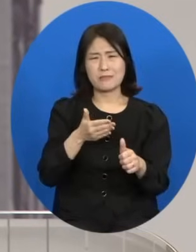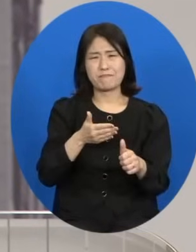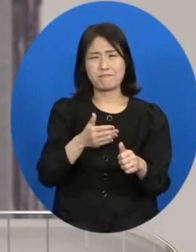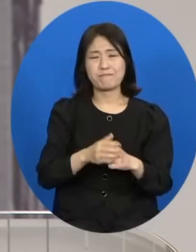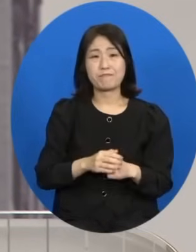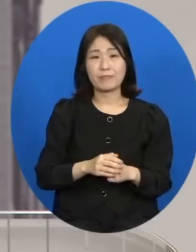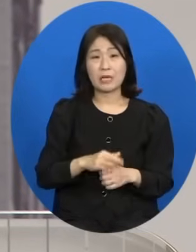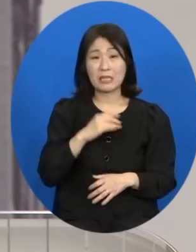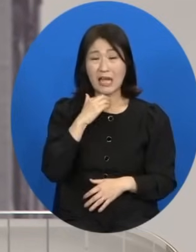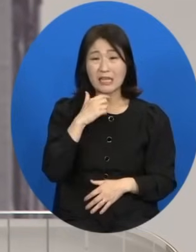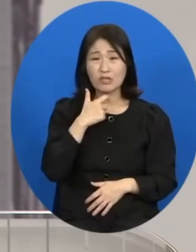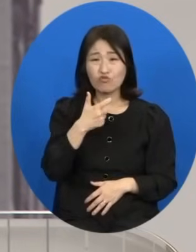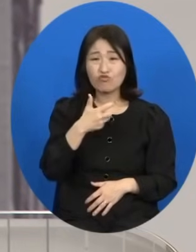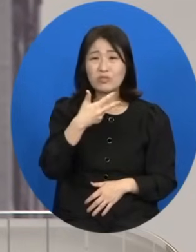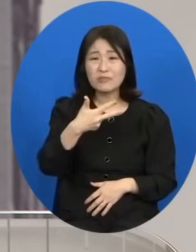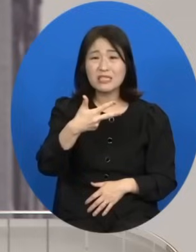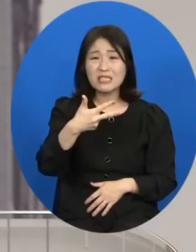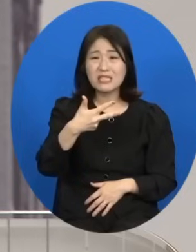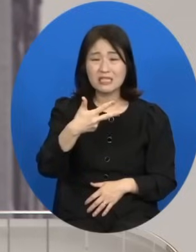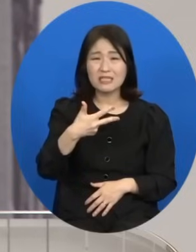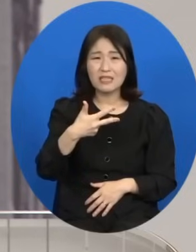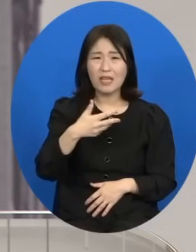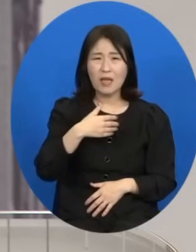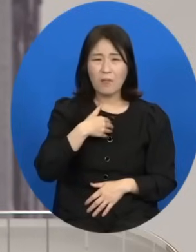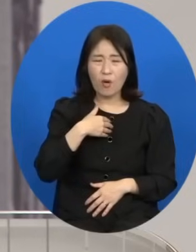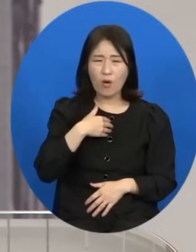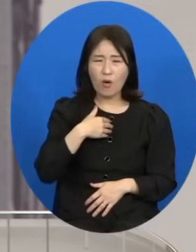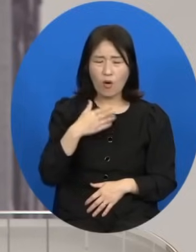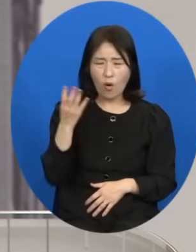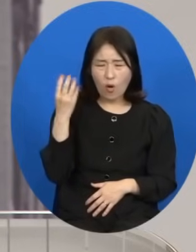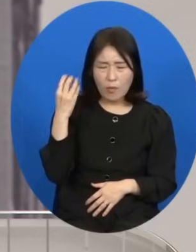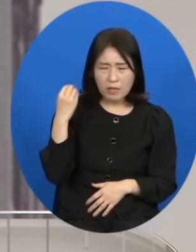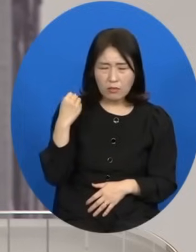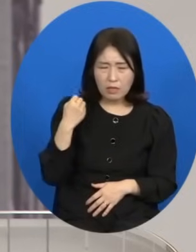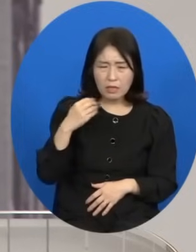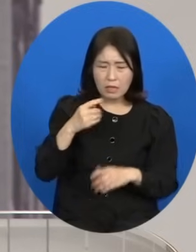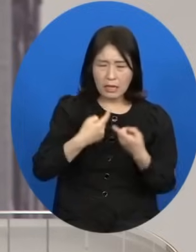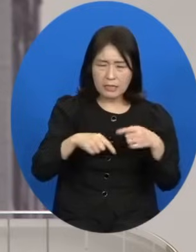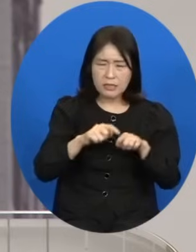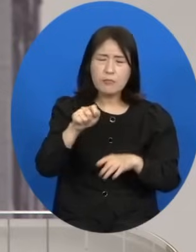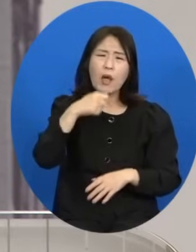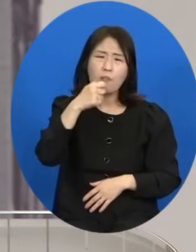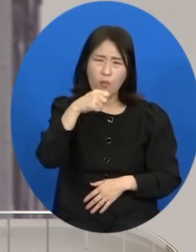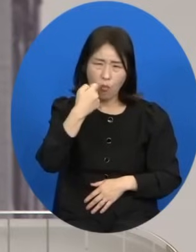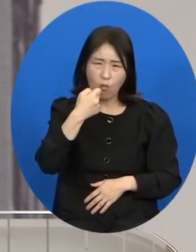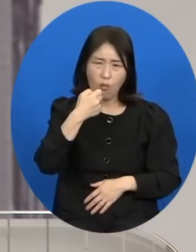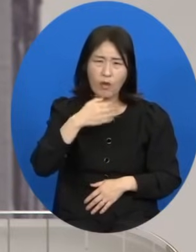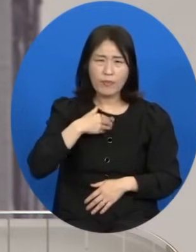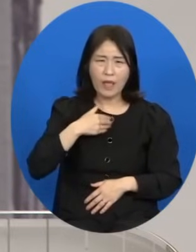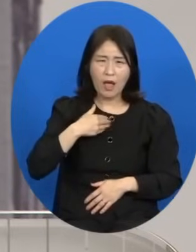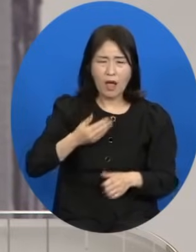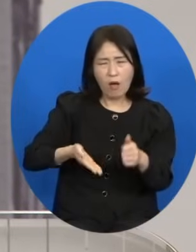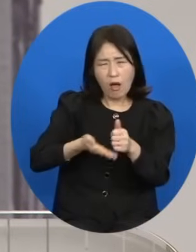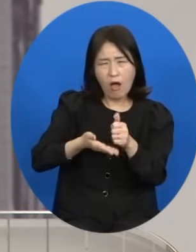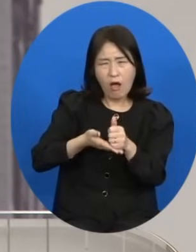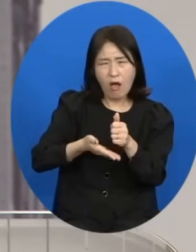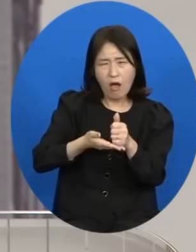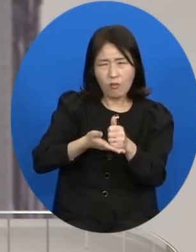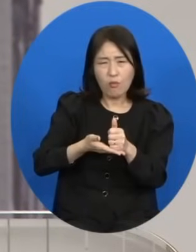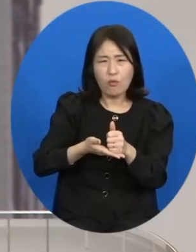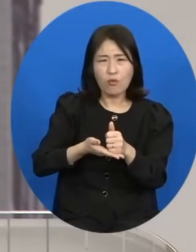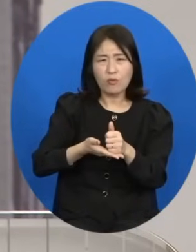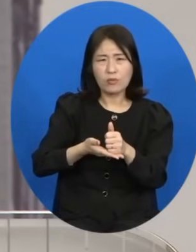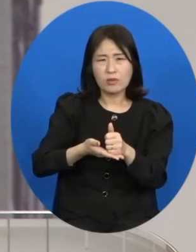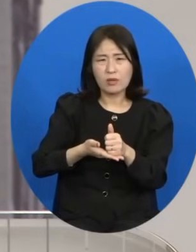하고 취임 축하한다고 밝은 얼굴로 저를 맞이하며 인사해 주셨던 그 권사님 67세에